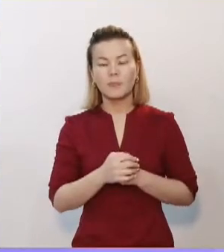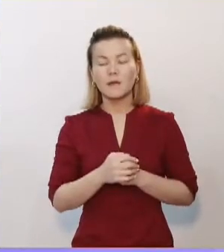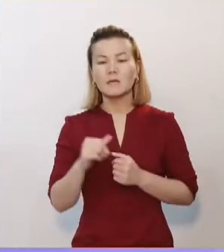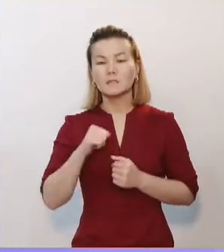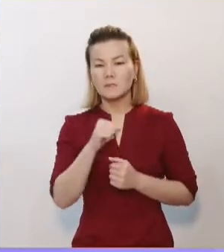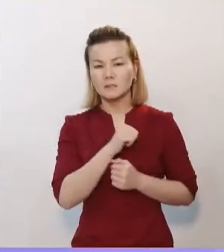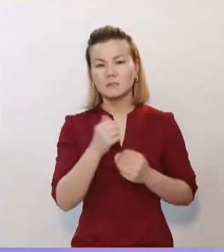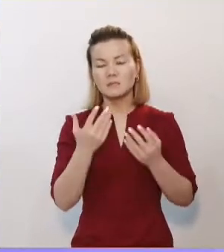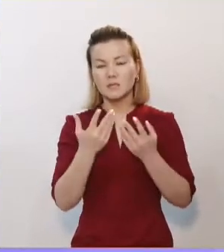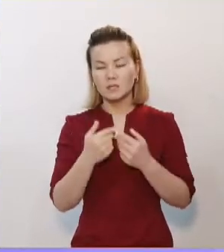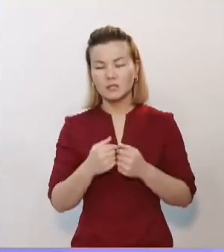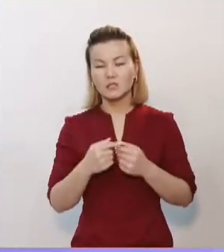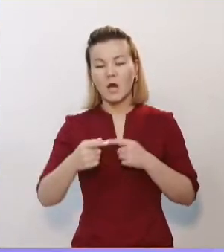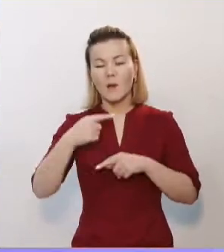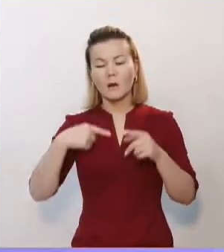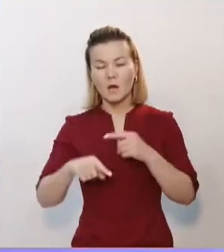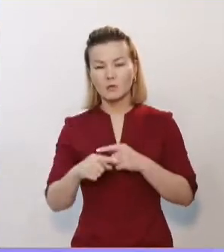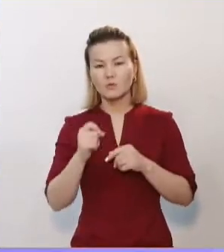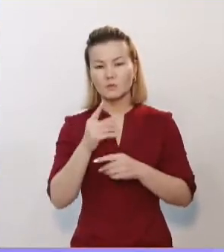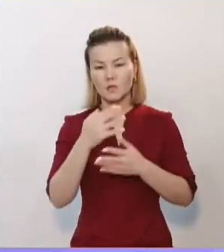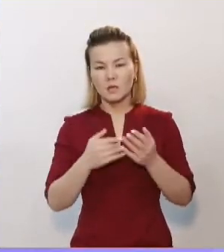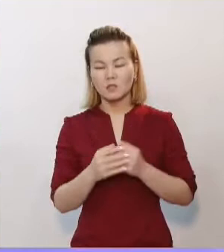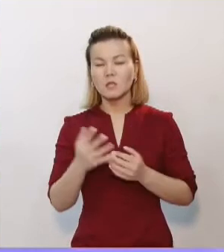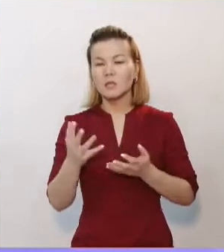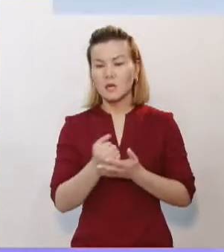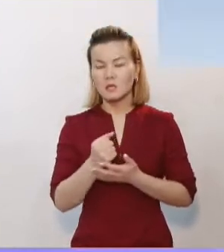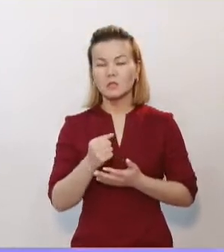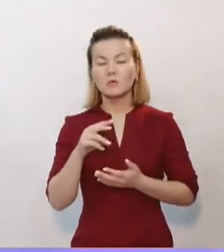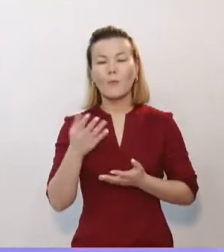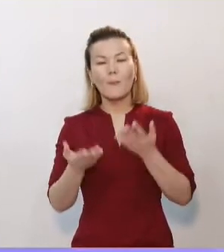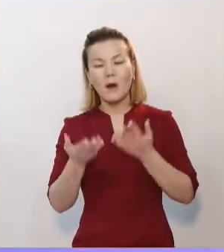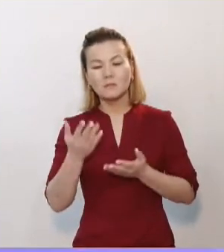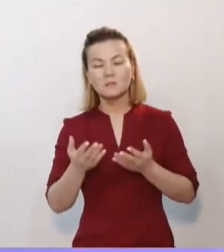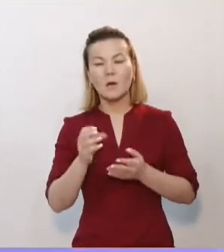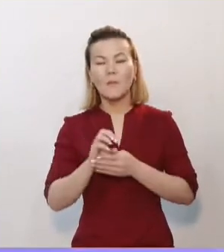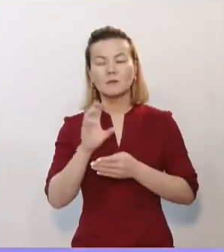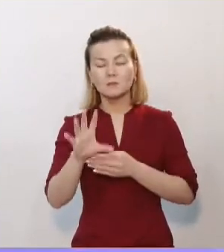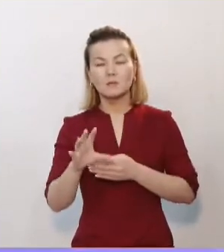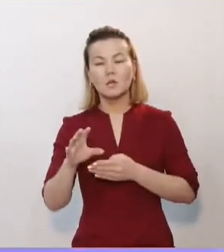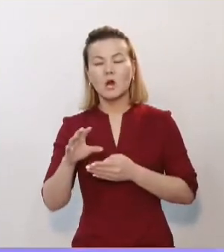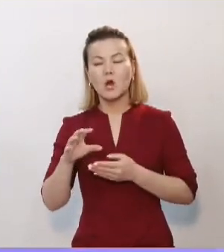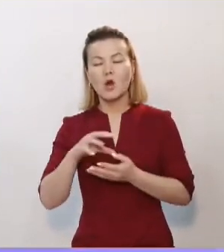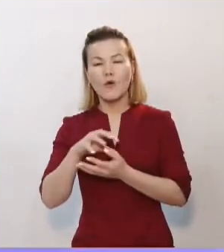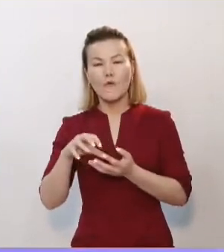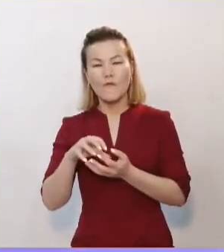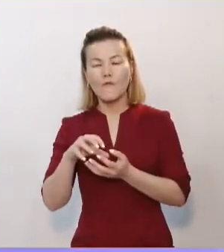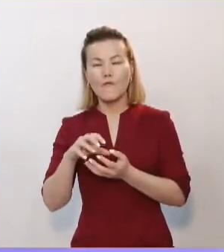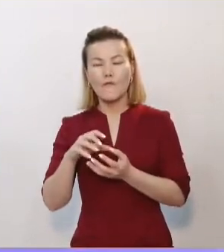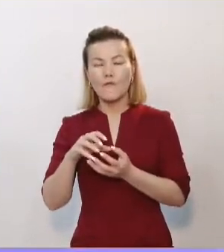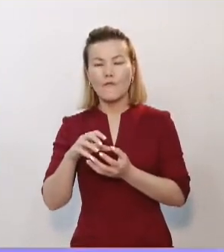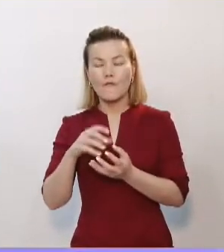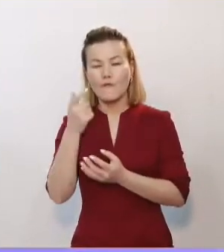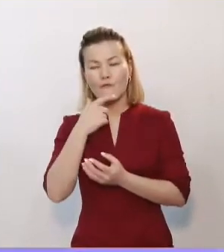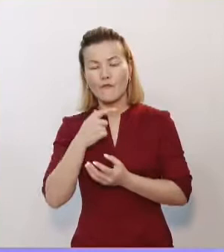Самостоятельно решите обратную задачу. Найдите массу посылок с фруктами, если известно, что масса